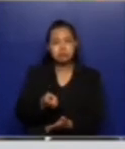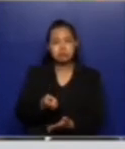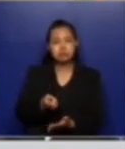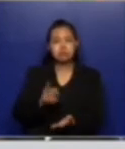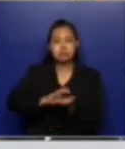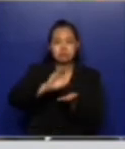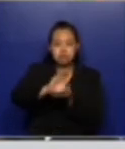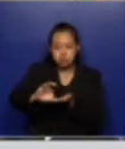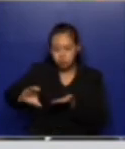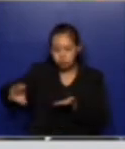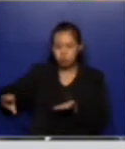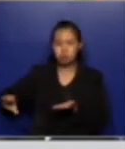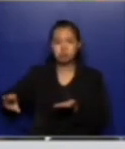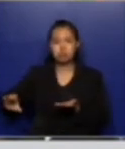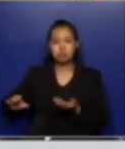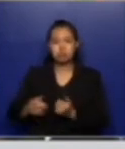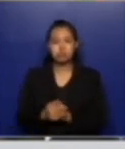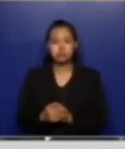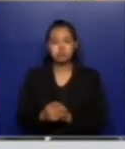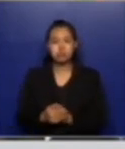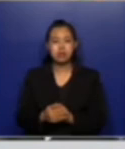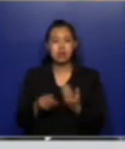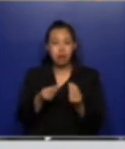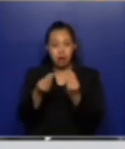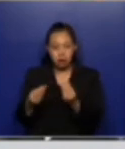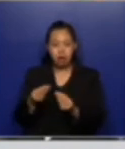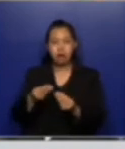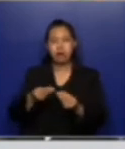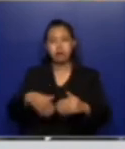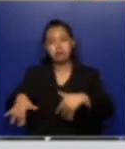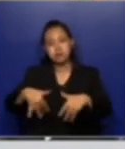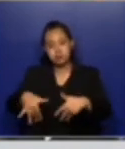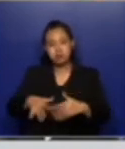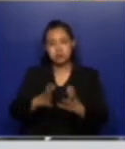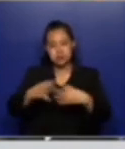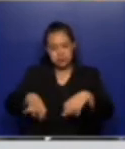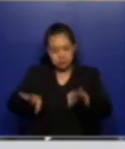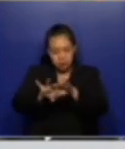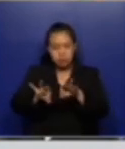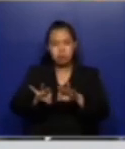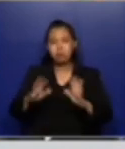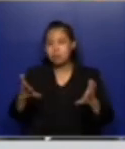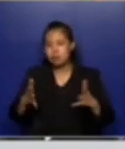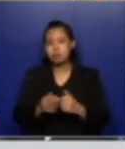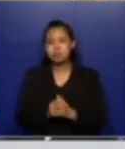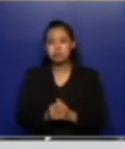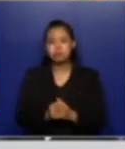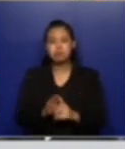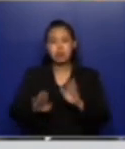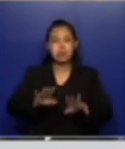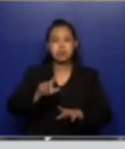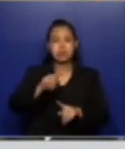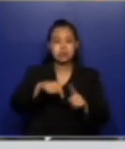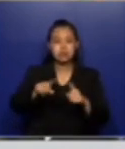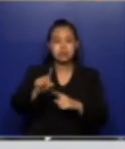นที่มันจะไปถึงประชาชนกลับให้ความสำคัญครับจัดงบประมาณอยู่ที่